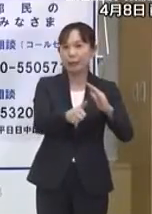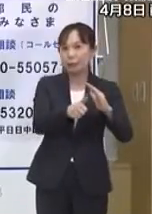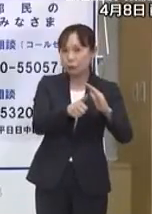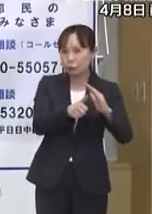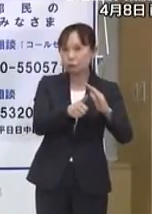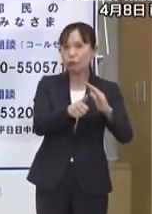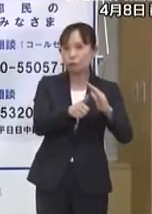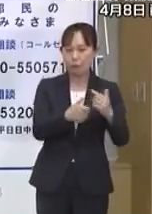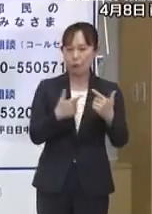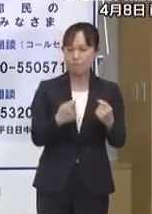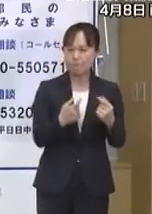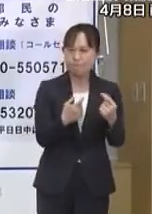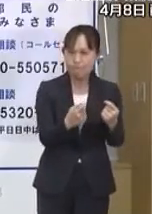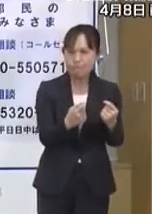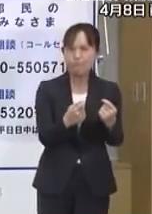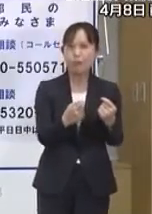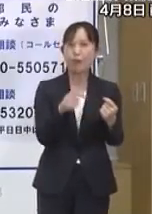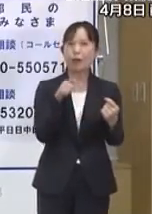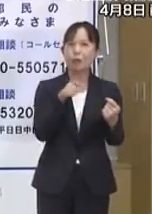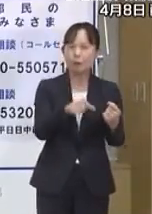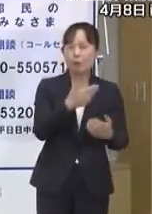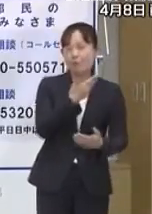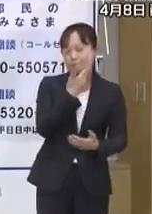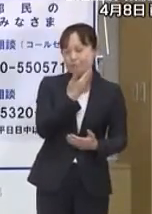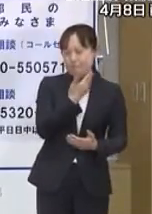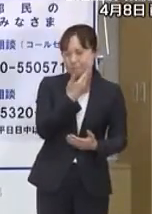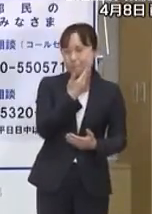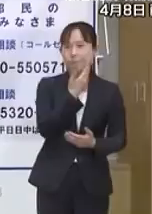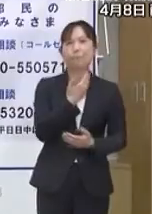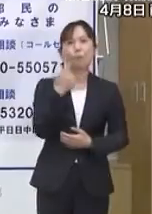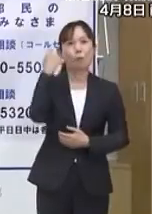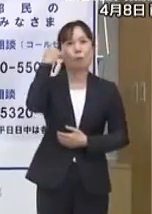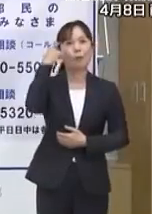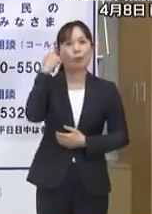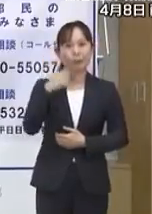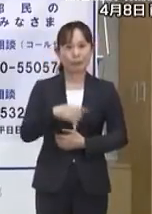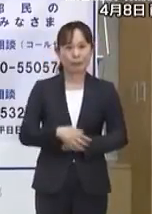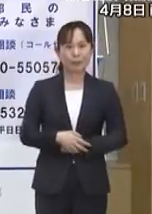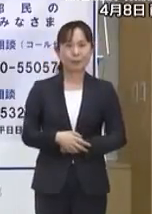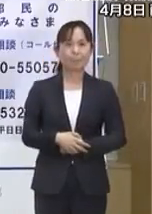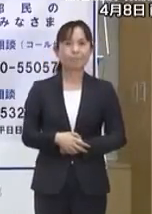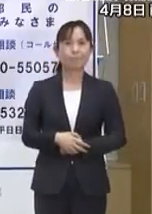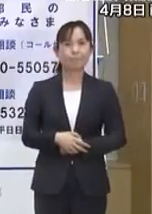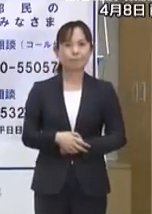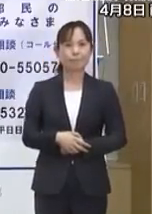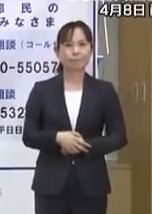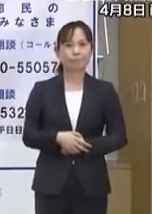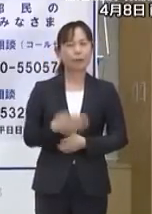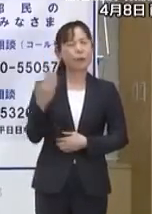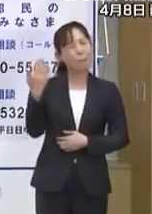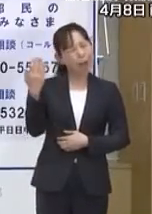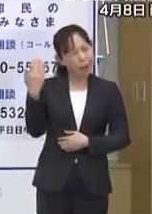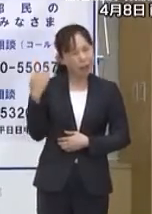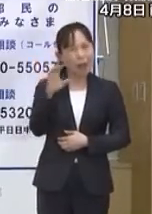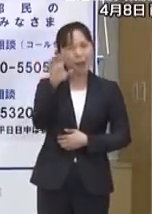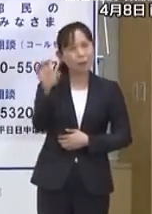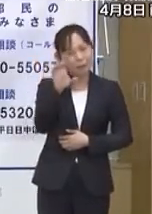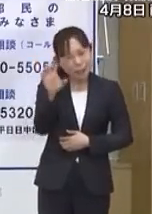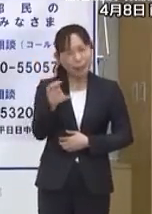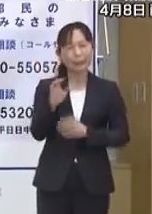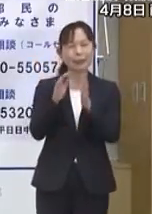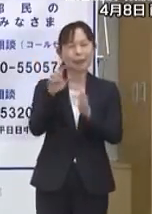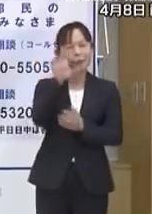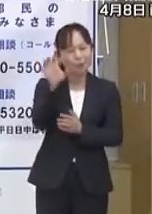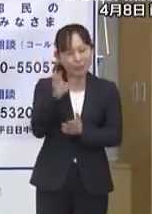自粛の徹底とこれをしっかり行なっていくことが重要とされておりますこれは以前からも私からも